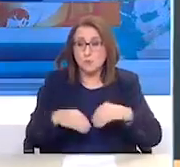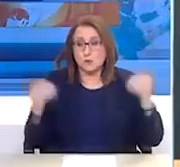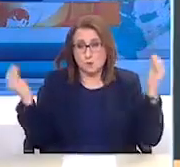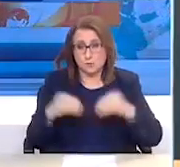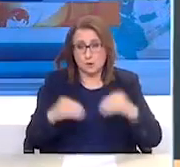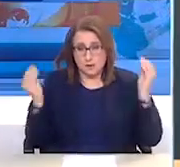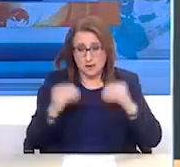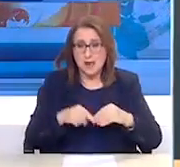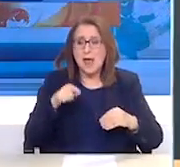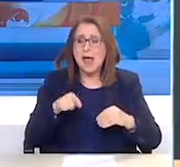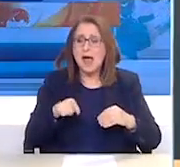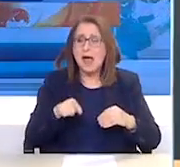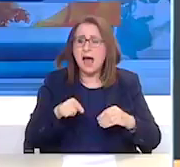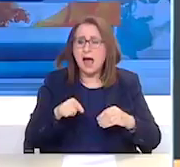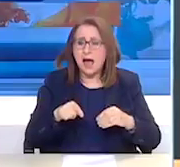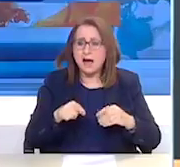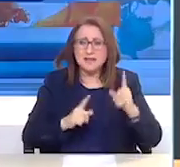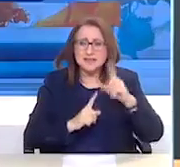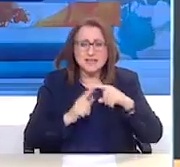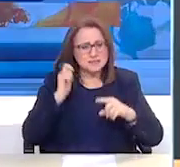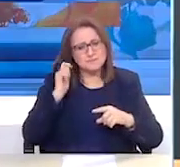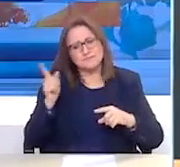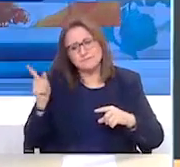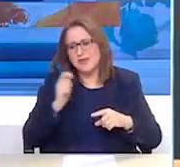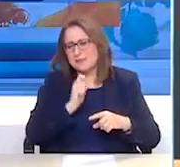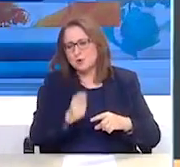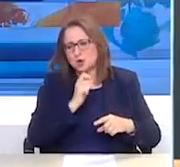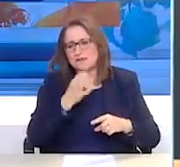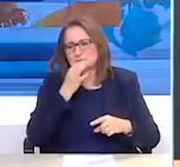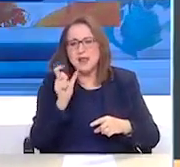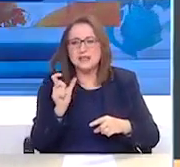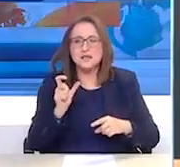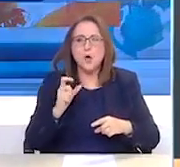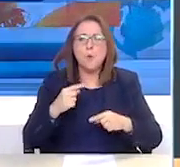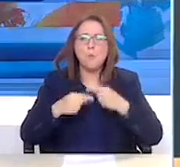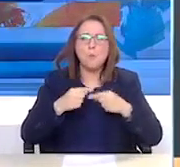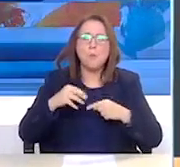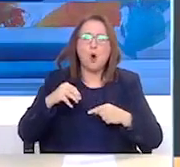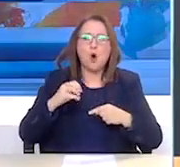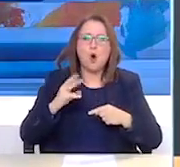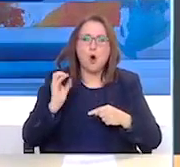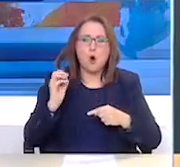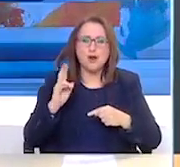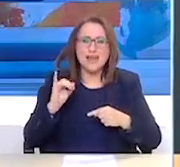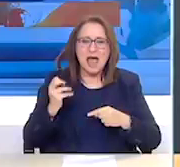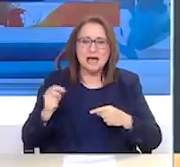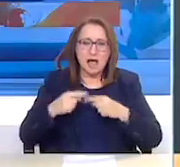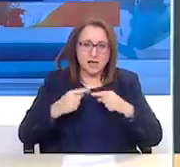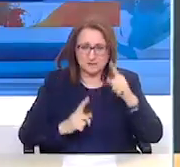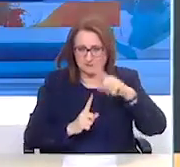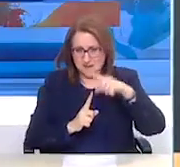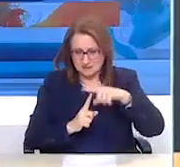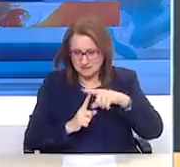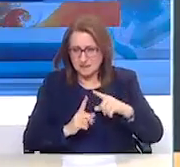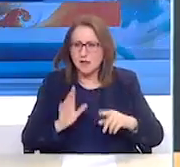όπως τα λέει ο αγαπητός δημοσιογράφος. Θα είναι και τα τεστ των αντισωμάτων, στα οποία υπάρχουν πολλά αναπάντητα ερωτηματικά ακόμα